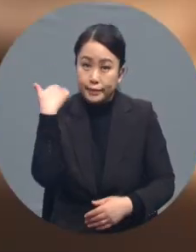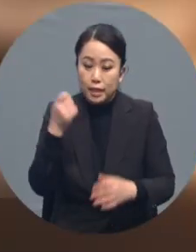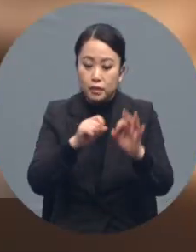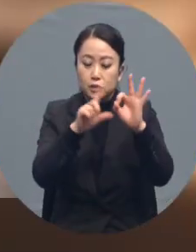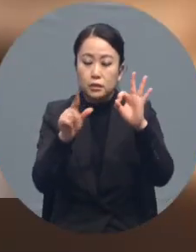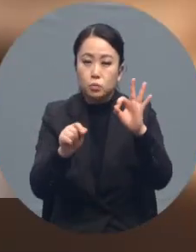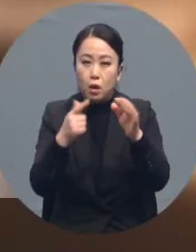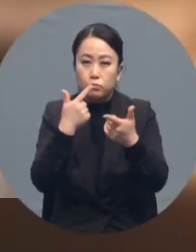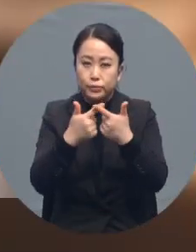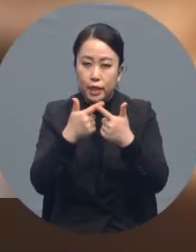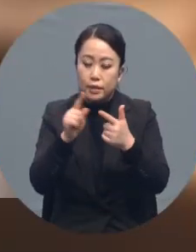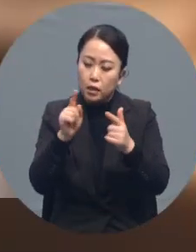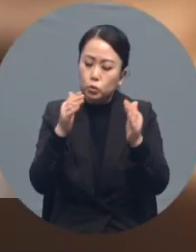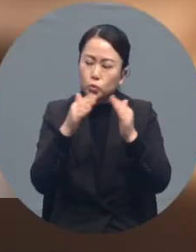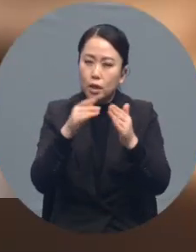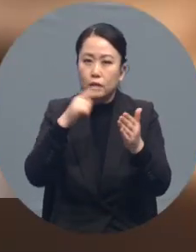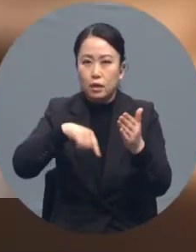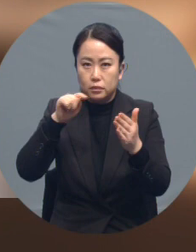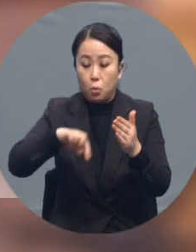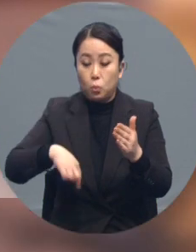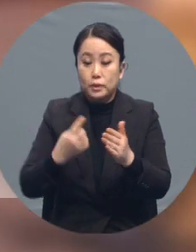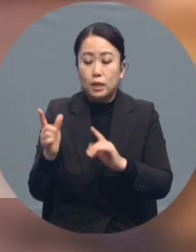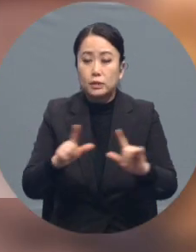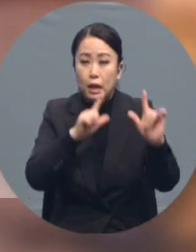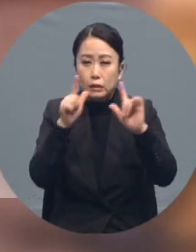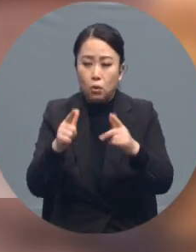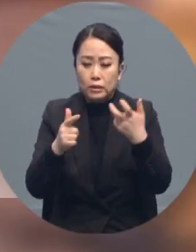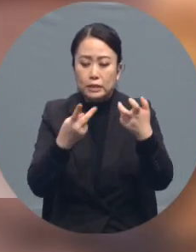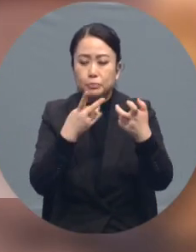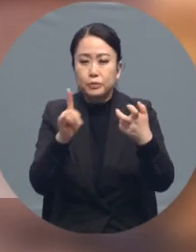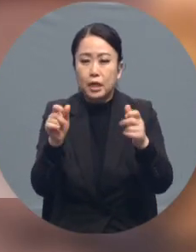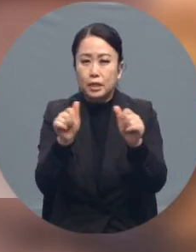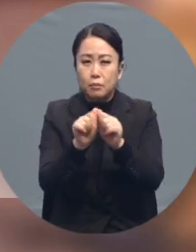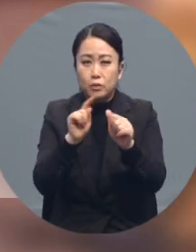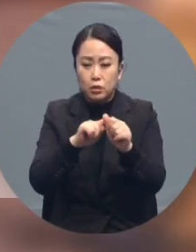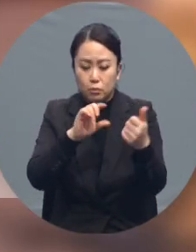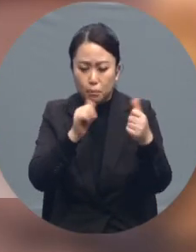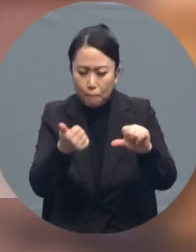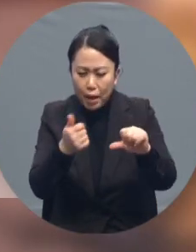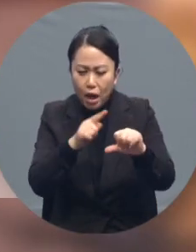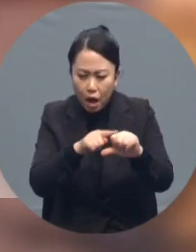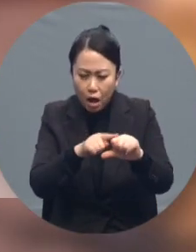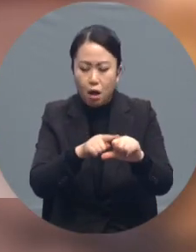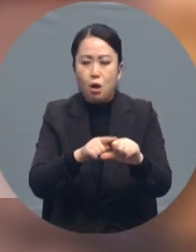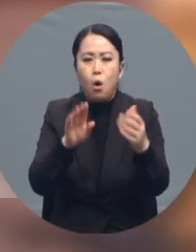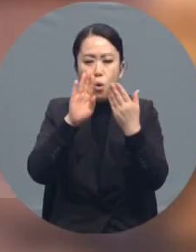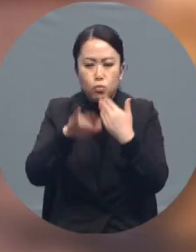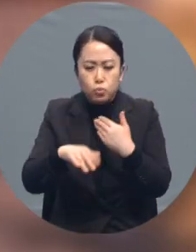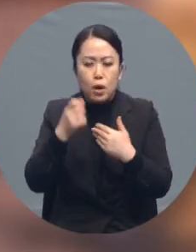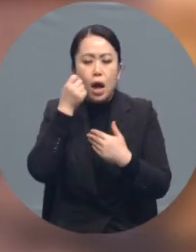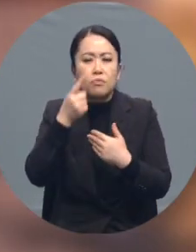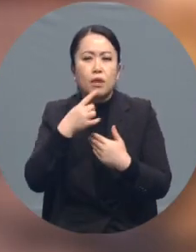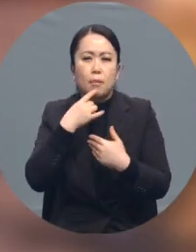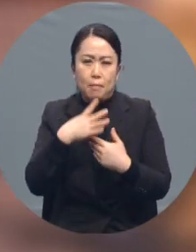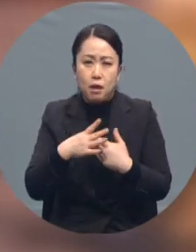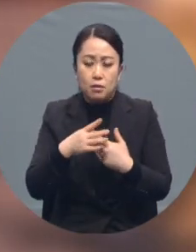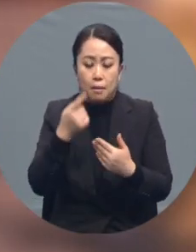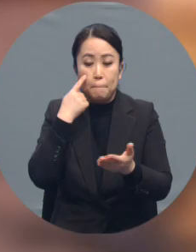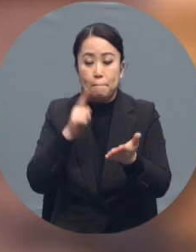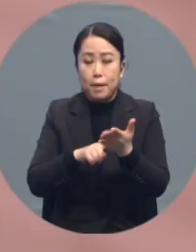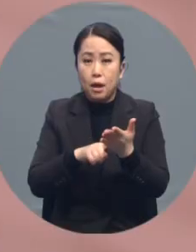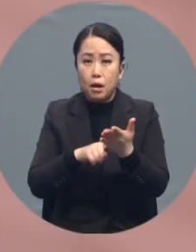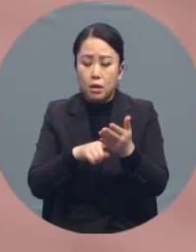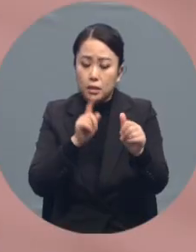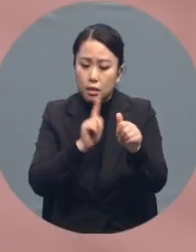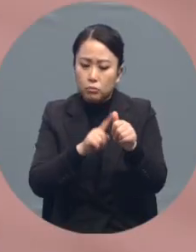지난 10월 부산해안 주택에서 홀로 살던 70대 남성이 숨진지 한 달 만에 발견됐습니다이 남성이 어느